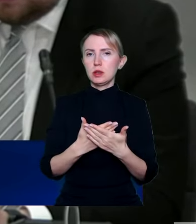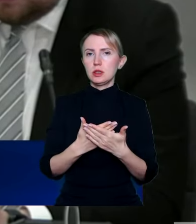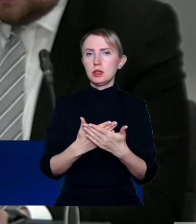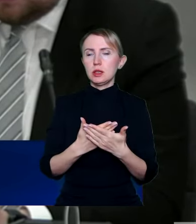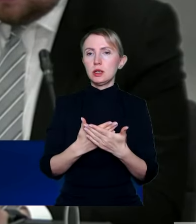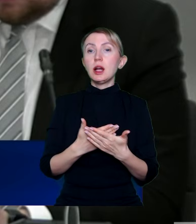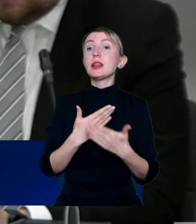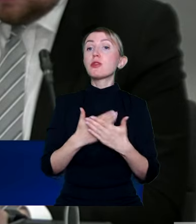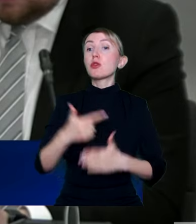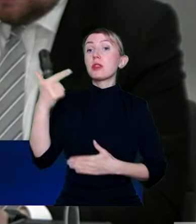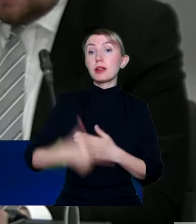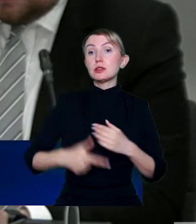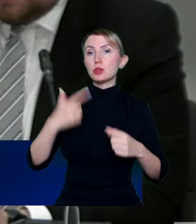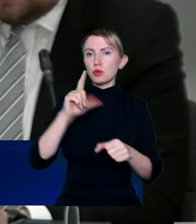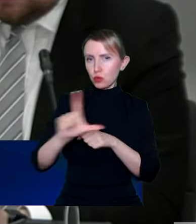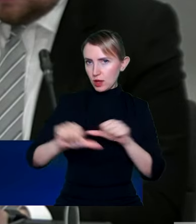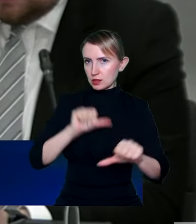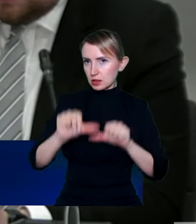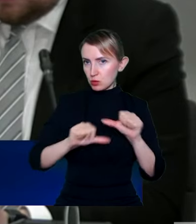dlatego w 2012 roku